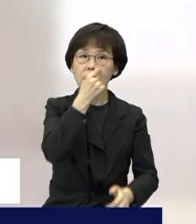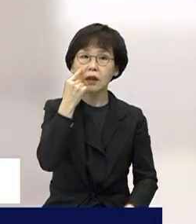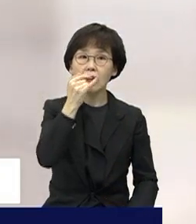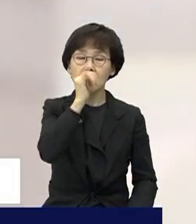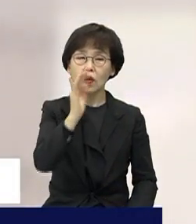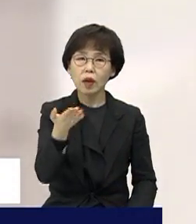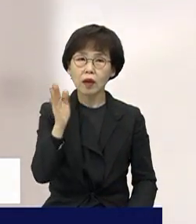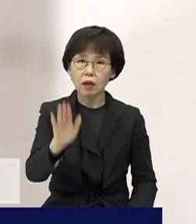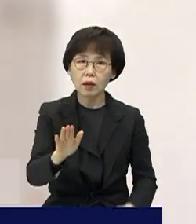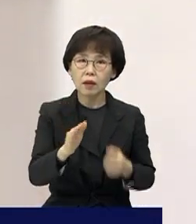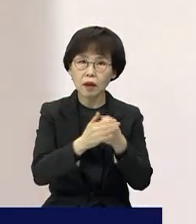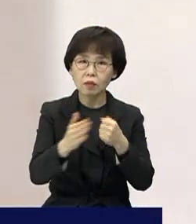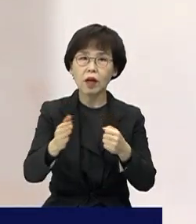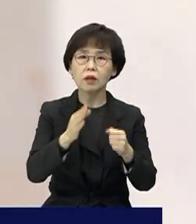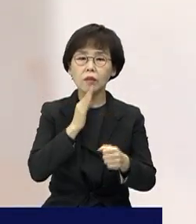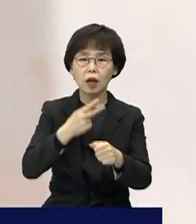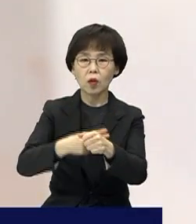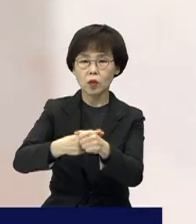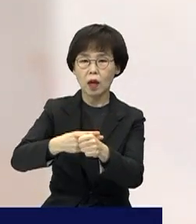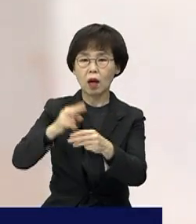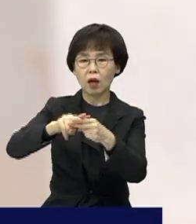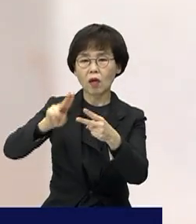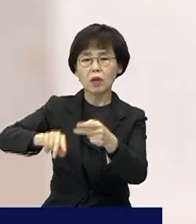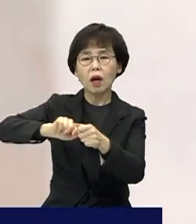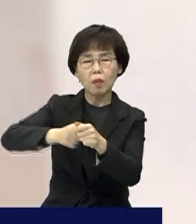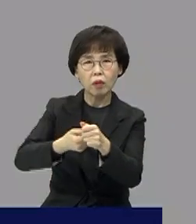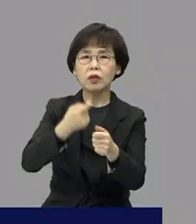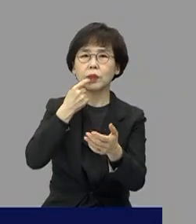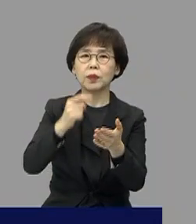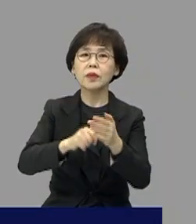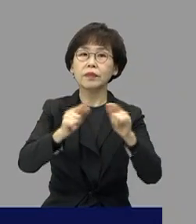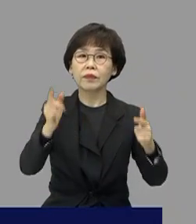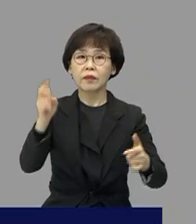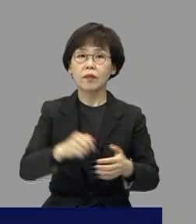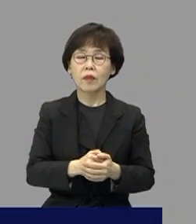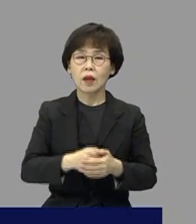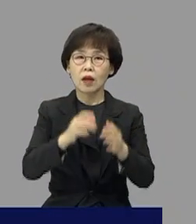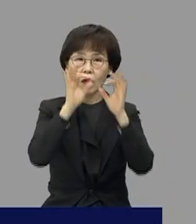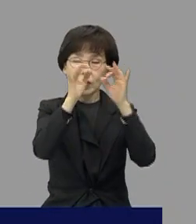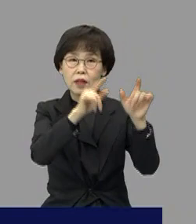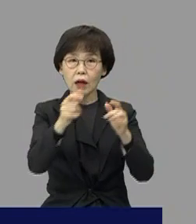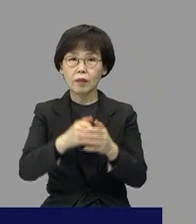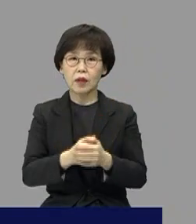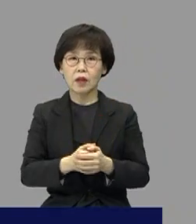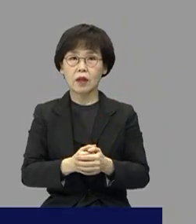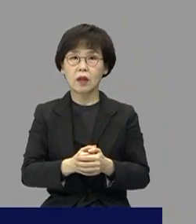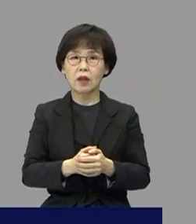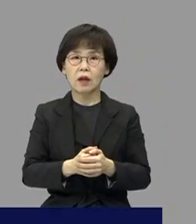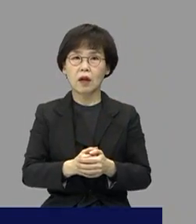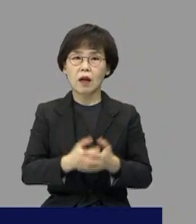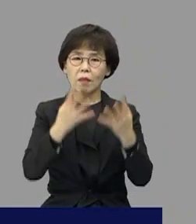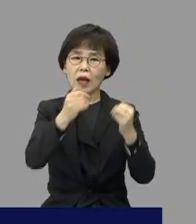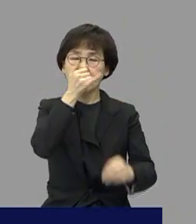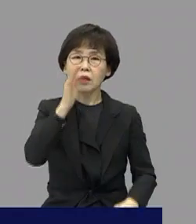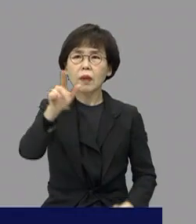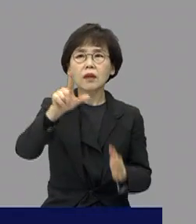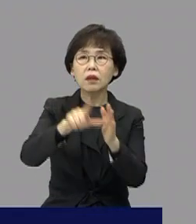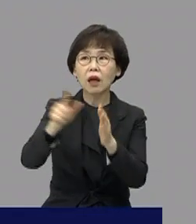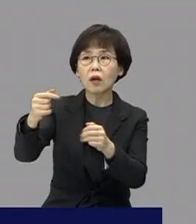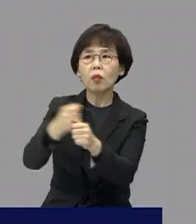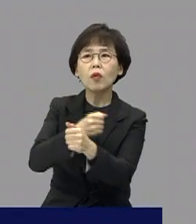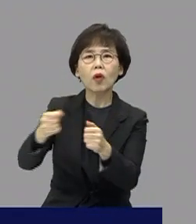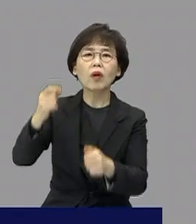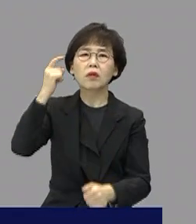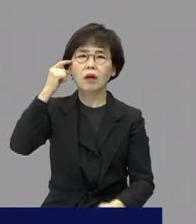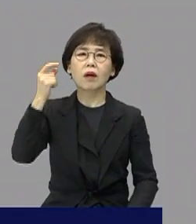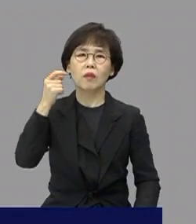때문에 실제 교사의 형사처벌로 이어지기는 쉽지 않습니다. 누리꾼들은 비일비재했지만 그땐 그걸